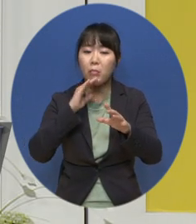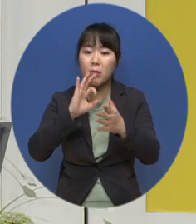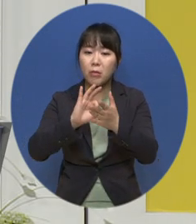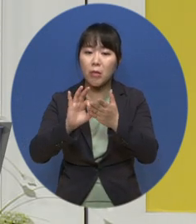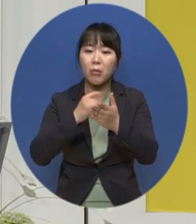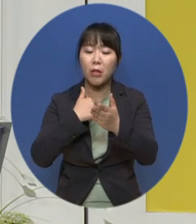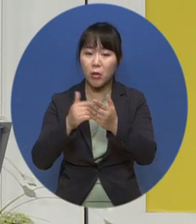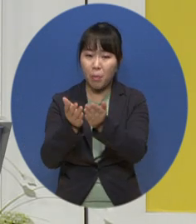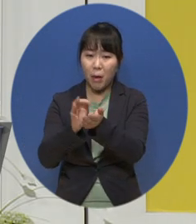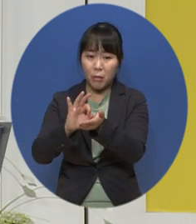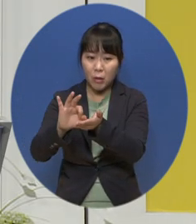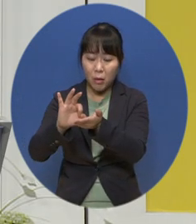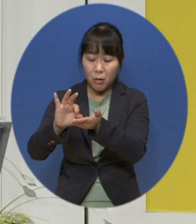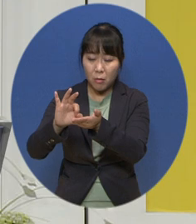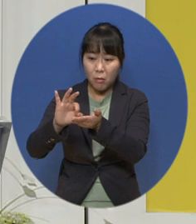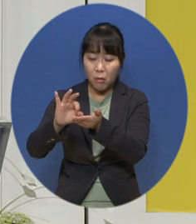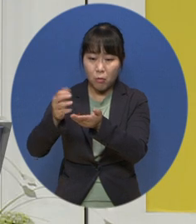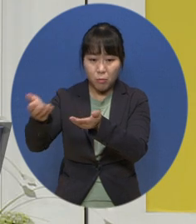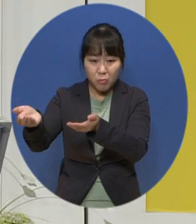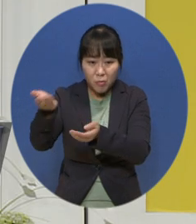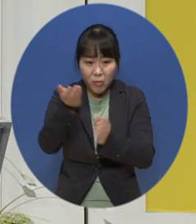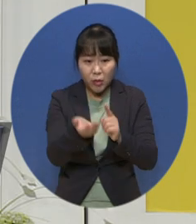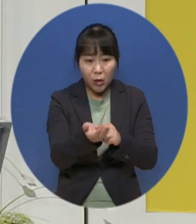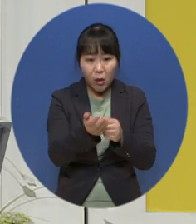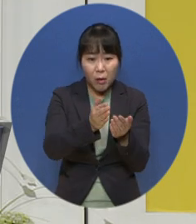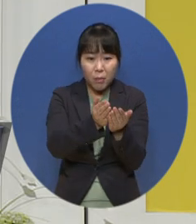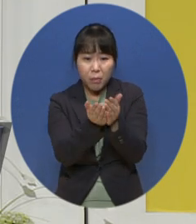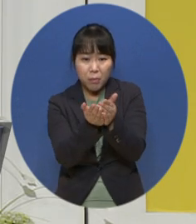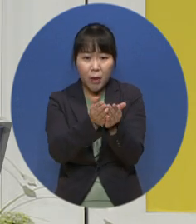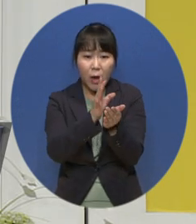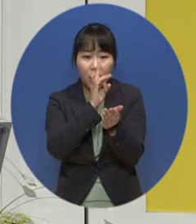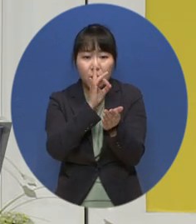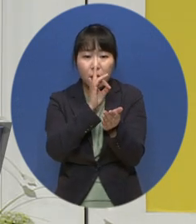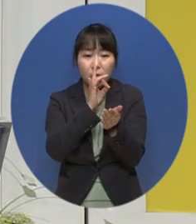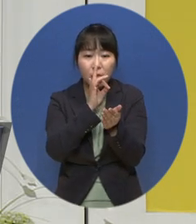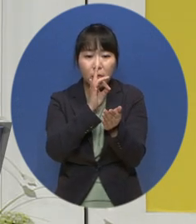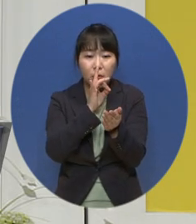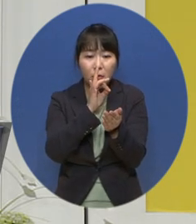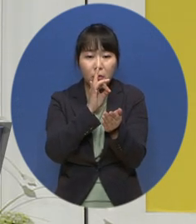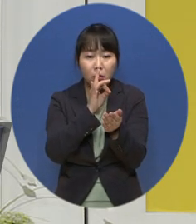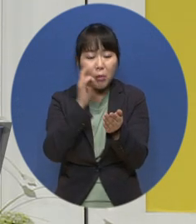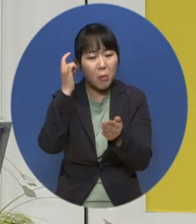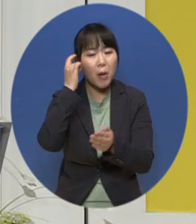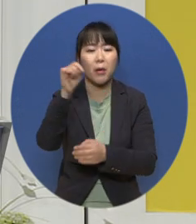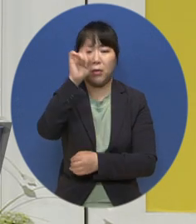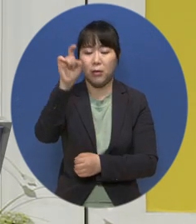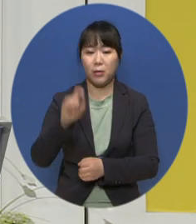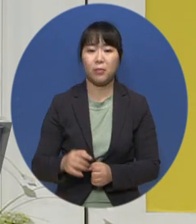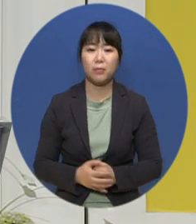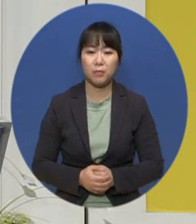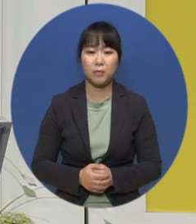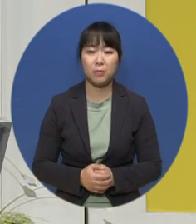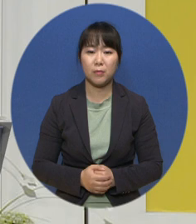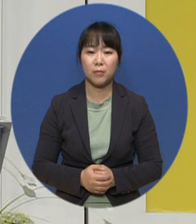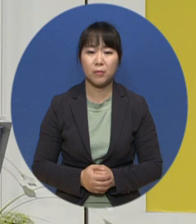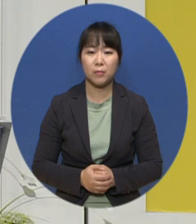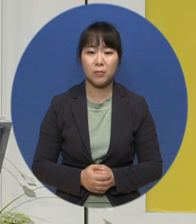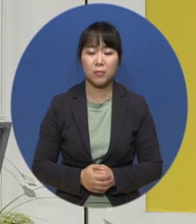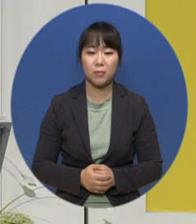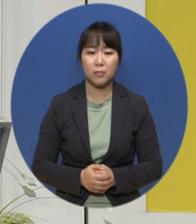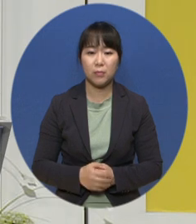갖고 와서 어 어 이 균형 잡는 방법도 모르는 일이 에미의 5일 까 이런 생각이 안듭니다 허지만